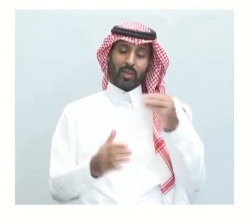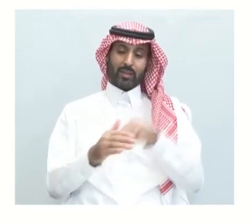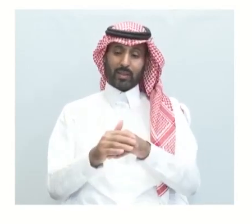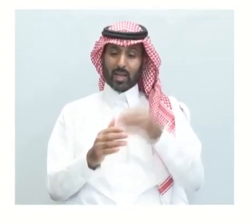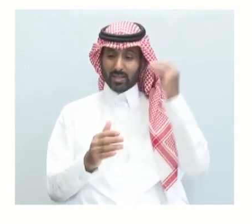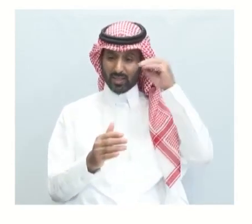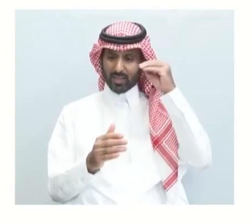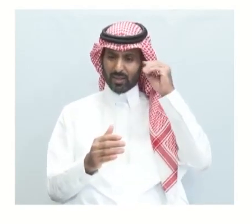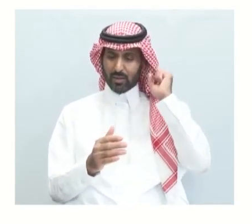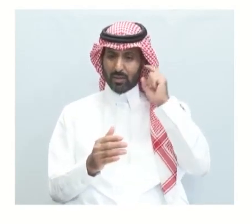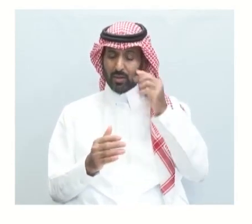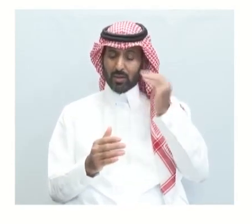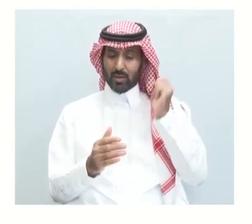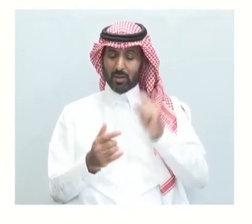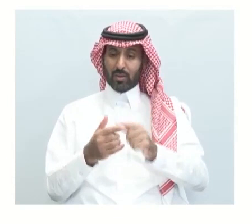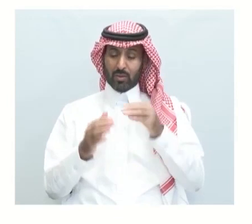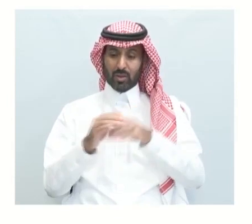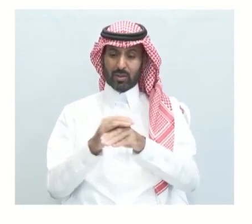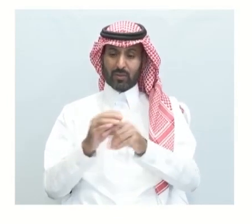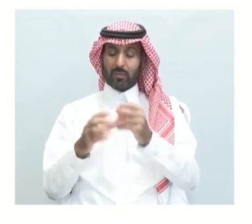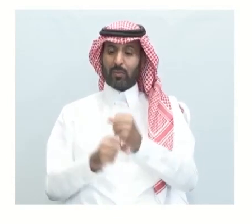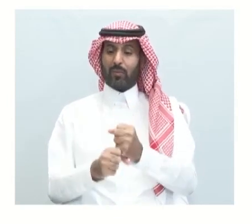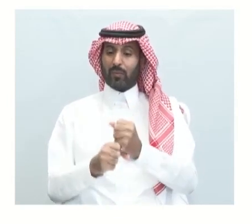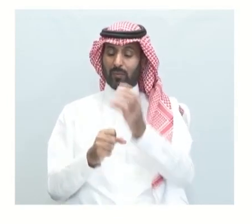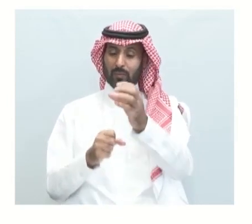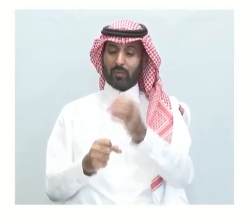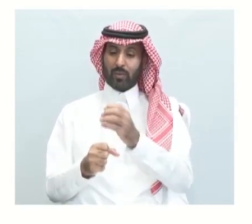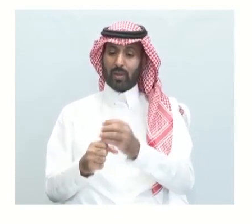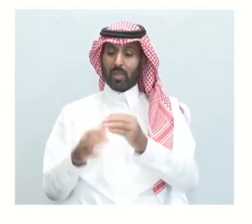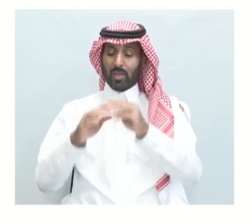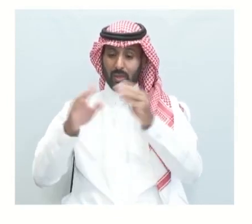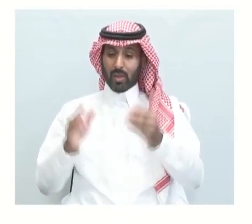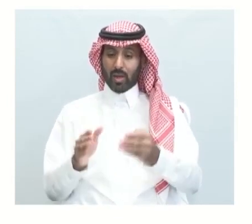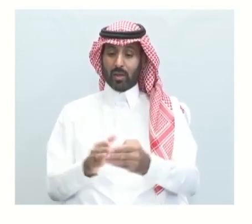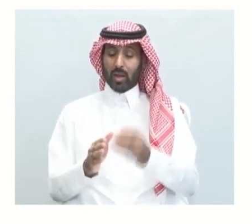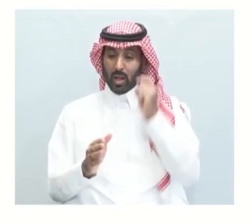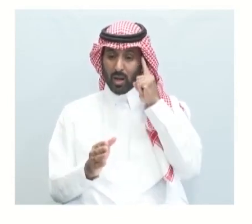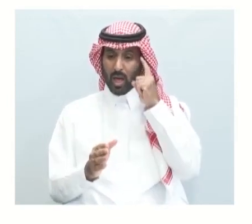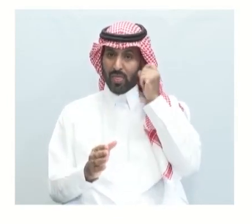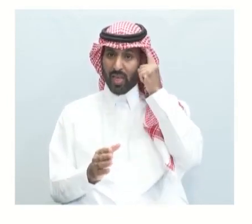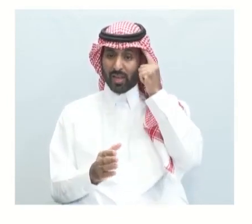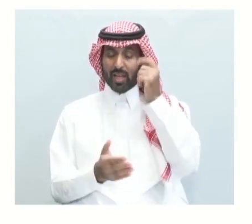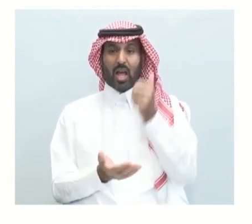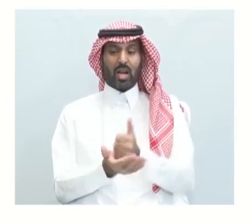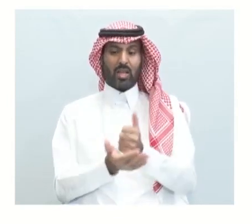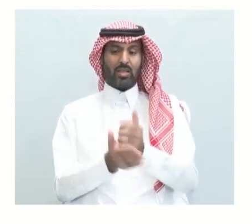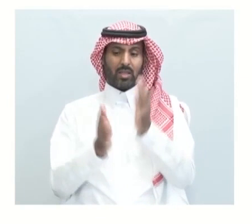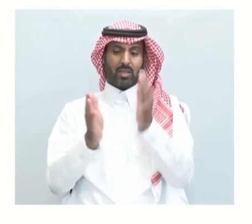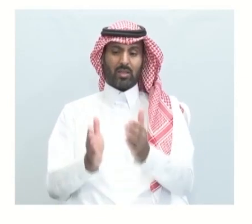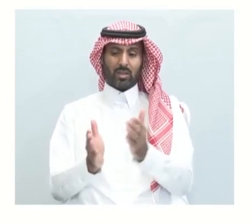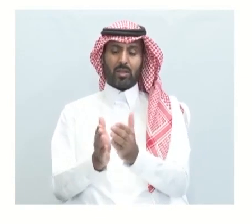تخزن العناصر في الثابته في مواقع متجاوره في الذاكره الرئيسه اذا مواقع متجاوره